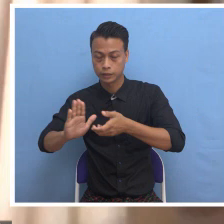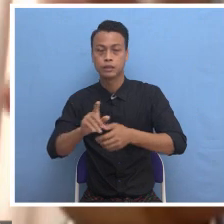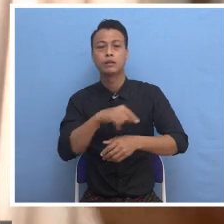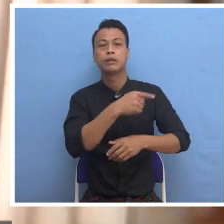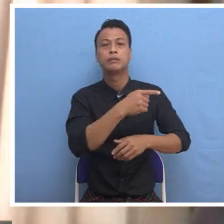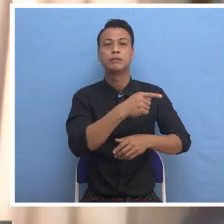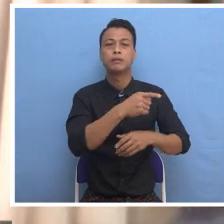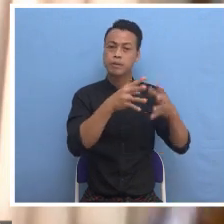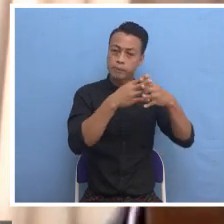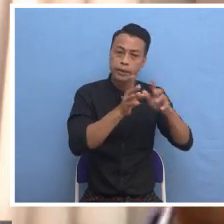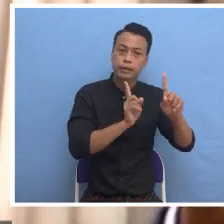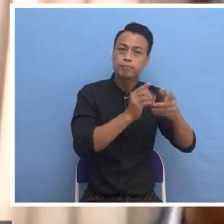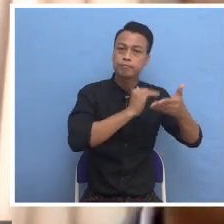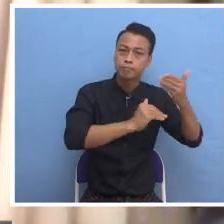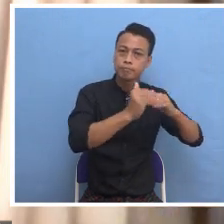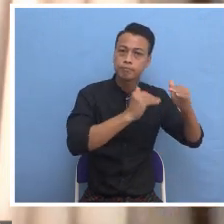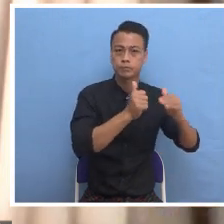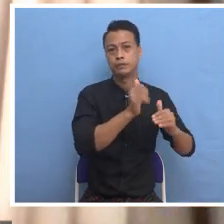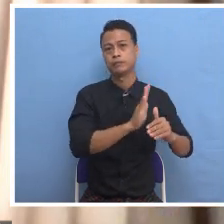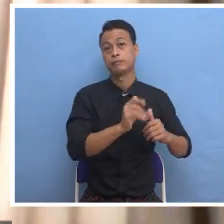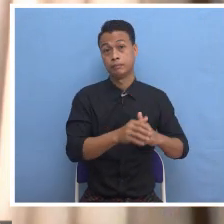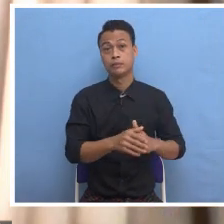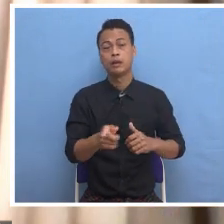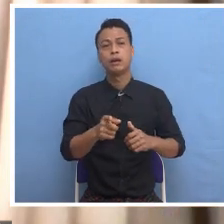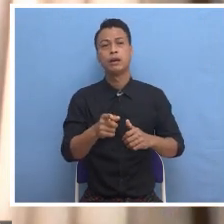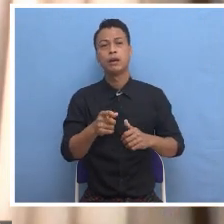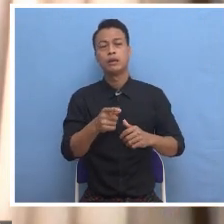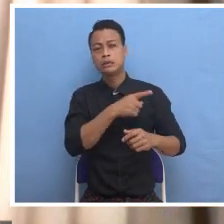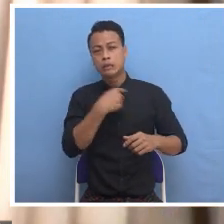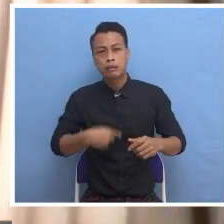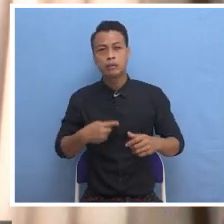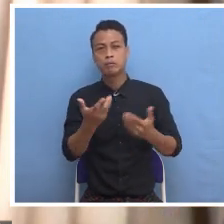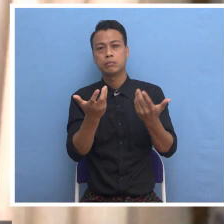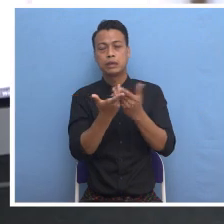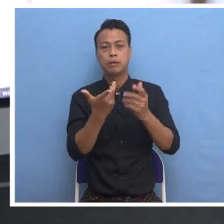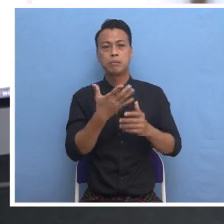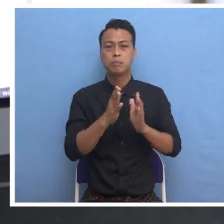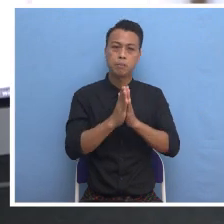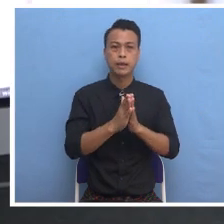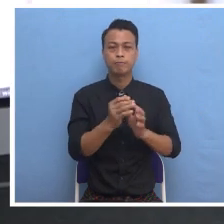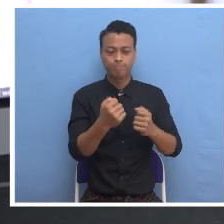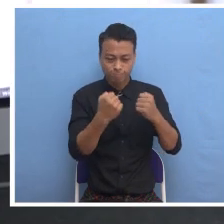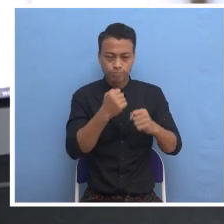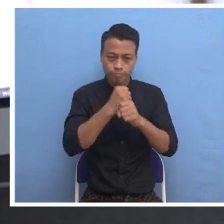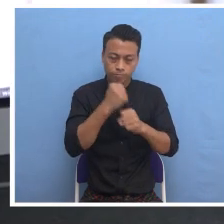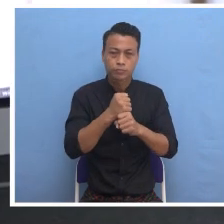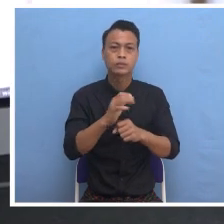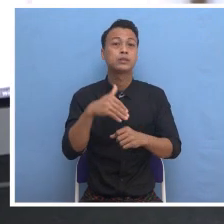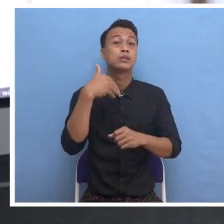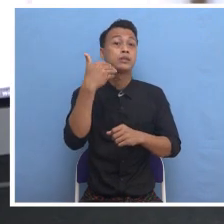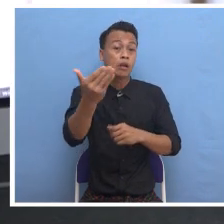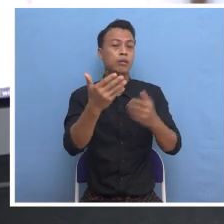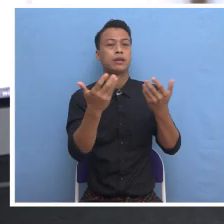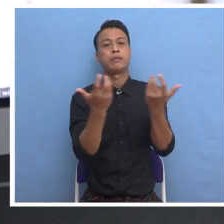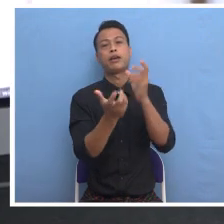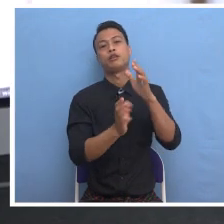တဲ့နော်ကျွန်တော်တို့ခံနိုင်ရရှိမဲ့ကာလတစ်ခုကိုဖြတ်တန်းလို့တော့ရမယ်လို့ကျွန်တော်ချင်ပါတယ်ဒါပဲကျွန်တော်အဓိကထားပြီး ဟုတ်ကဲ့ဆရာအဲ့တော့တစ်ဆက်တည်း